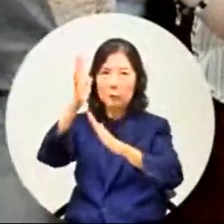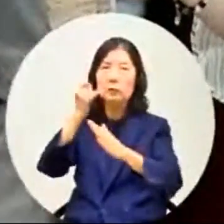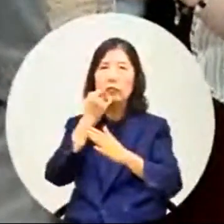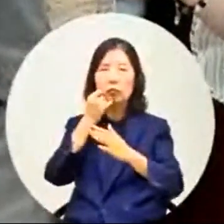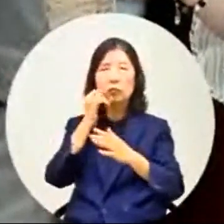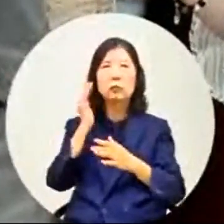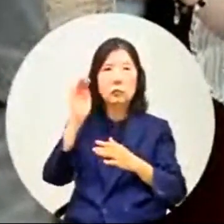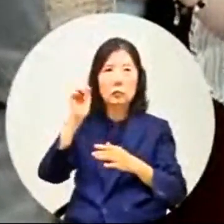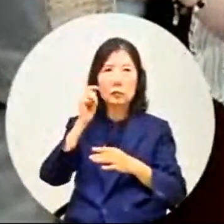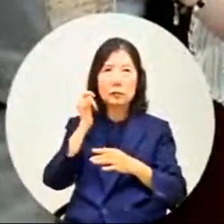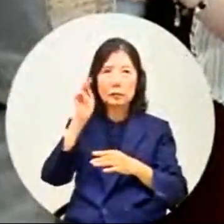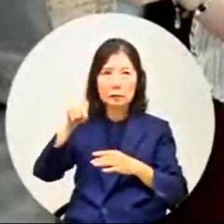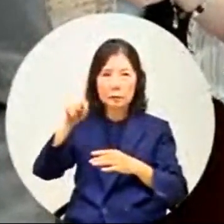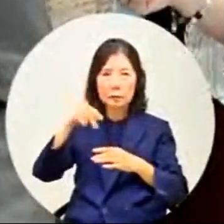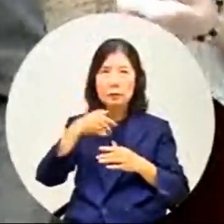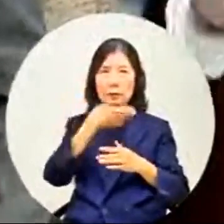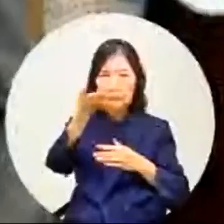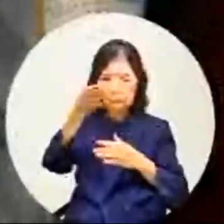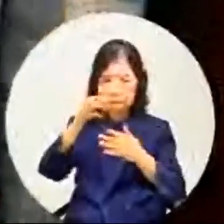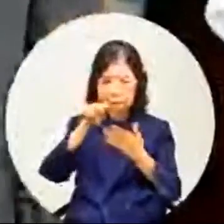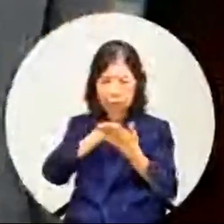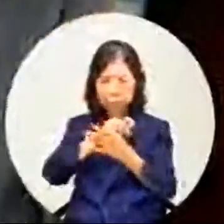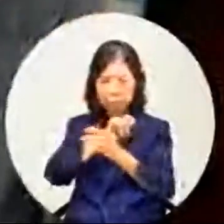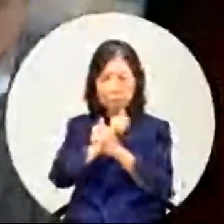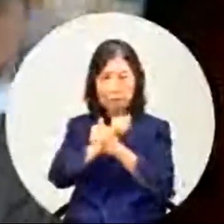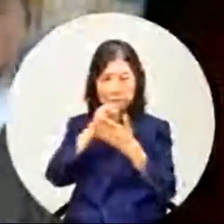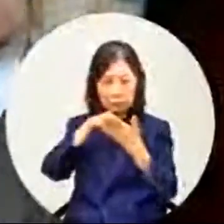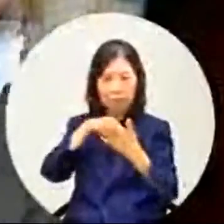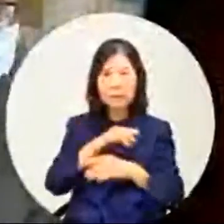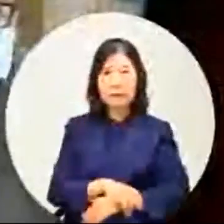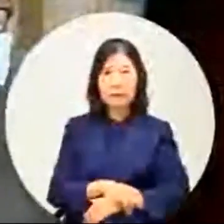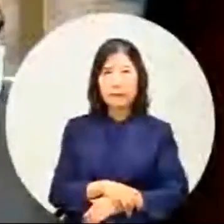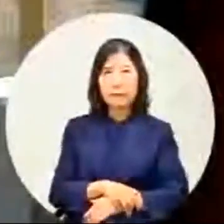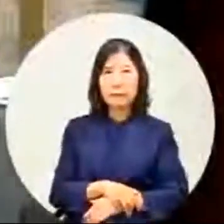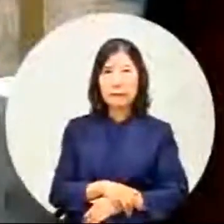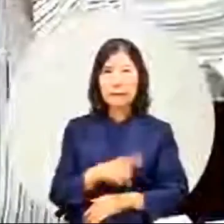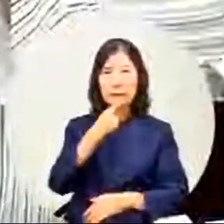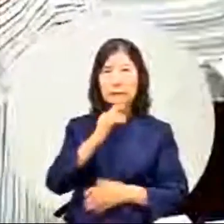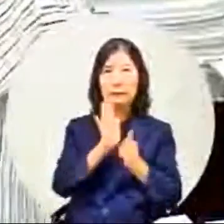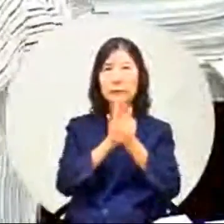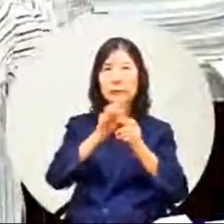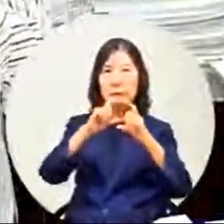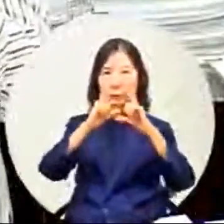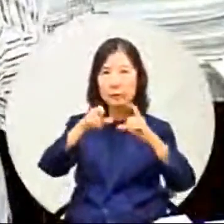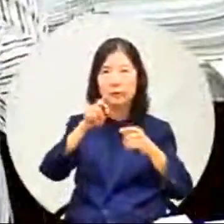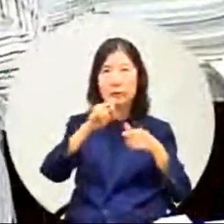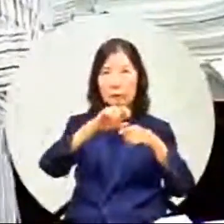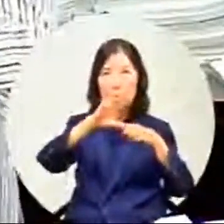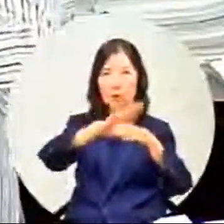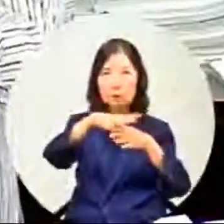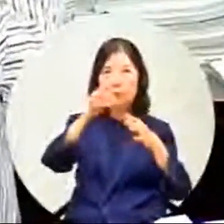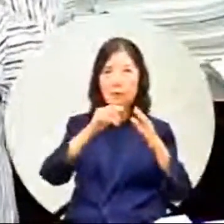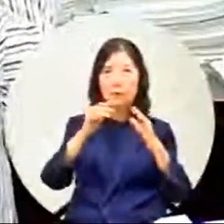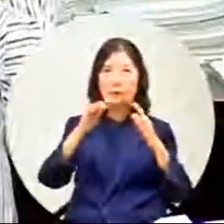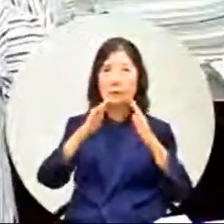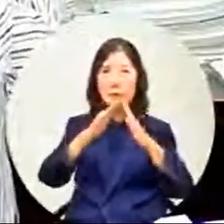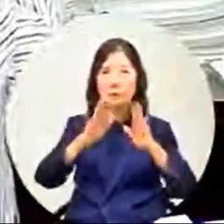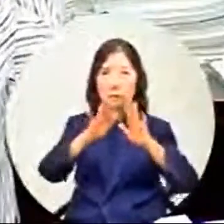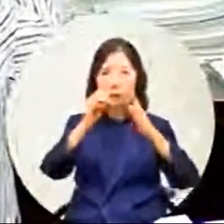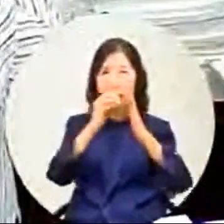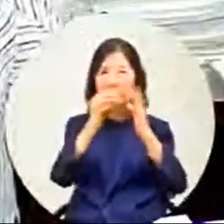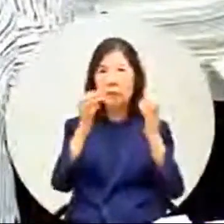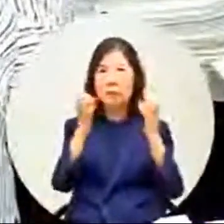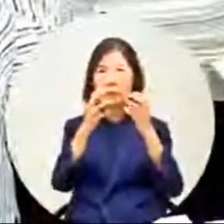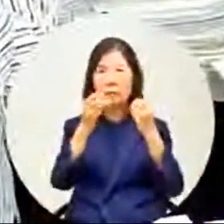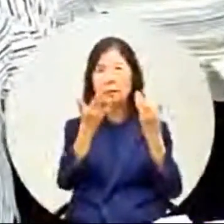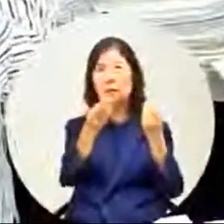们将来就给提供给议员来参考， 好 好不好？ 好，所以其实我可以帮你回答，我有看过那个公文，你没有汇都发局，但是并没有针对